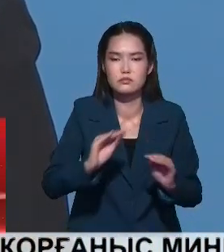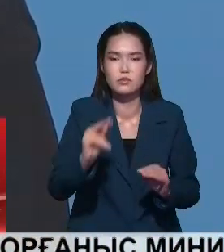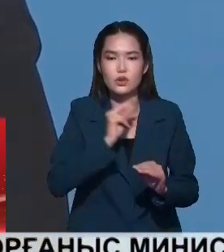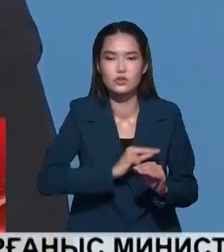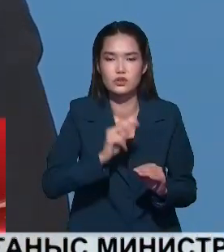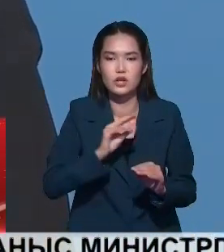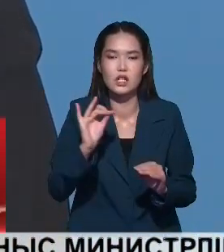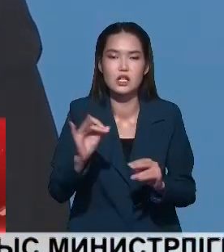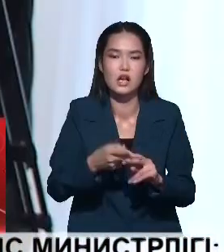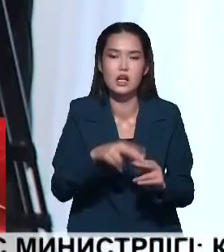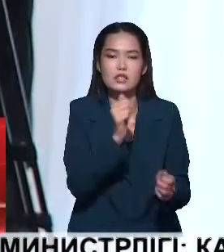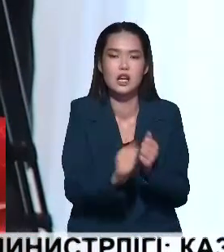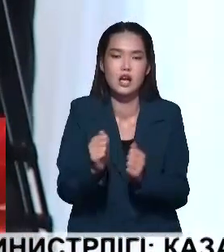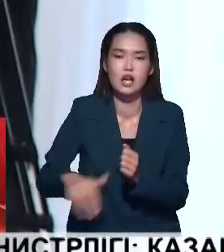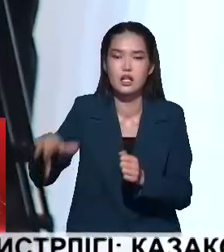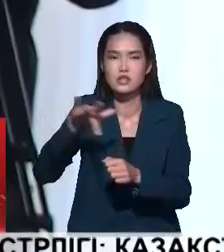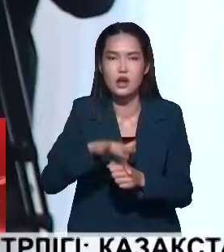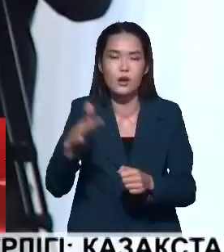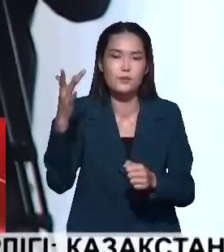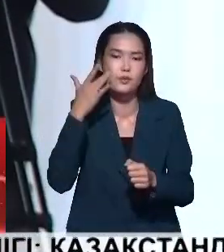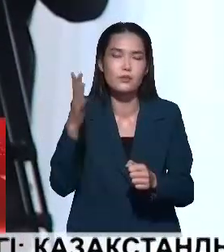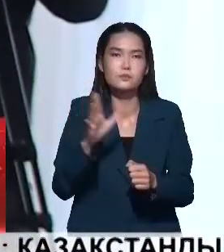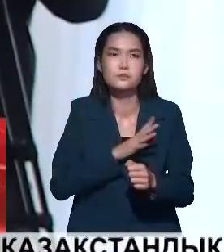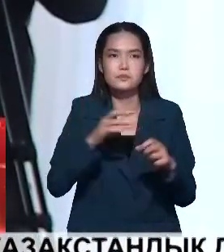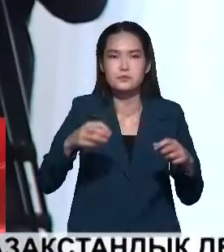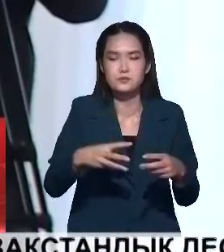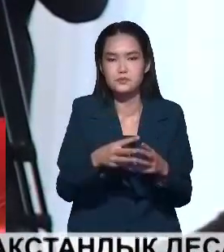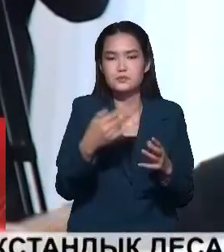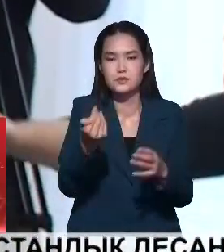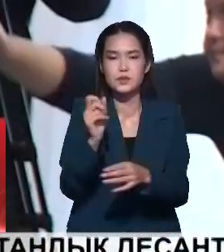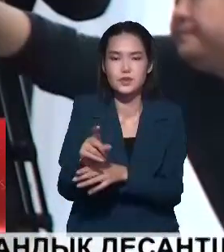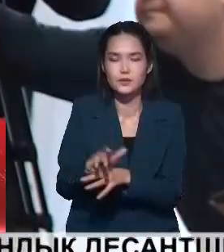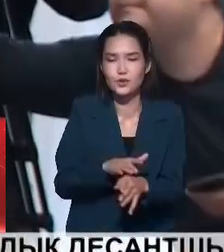және ары қарай да негізгі нысандарды даму бойынша тапсырмаларын берді.